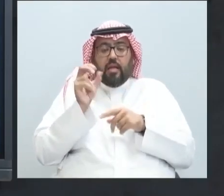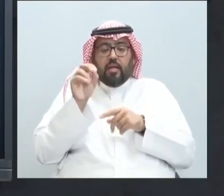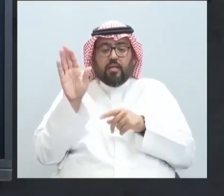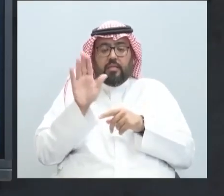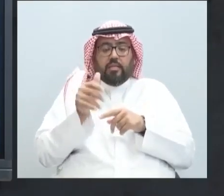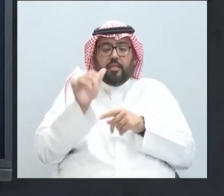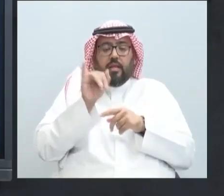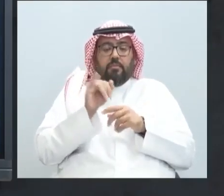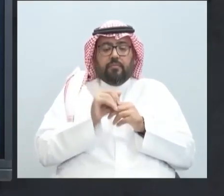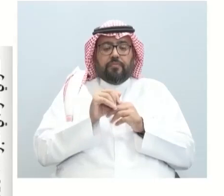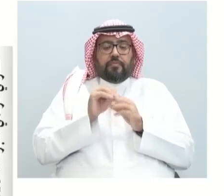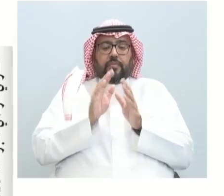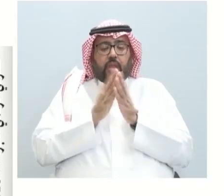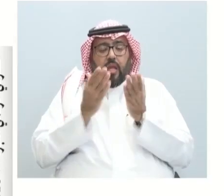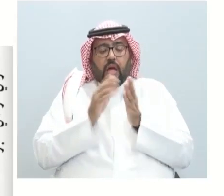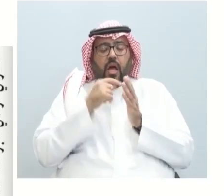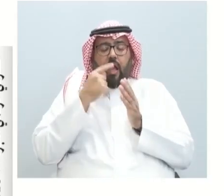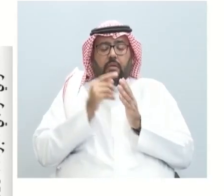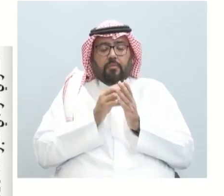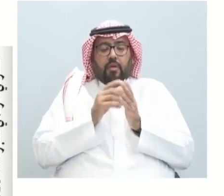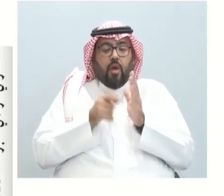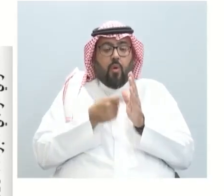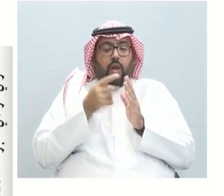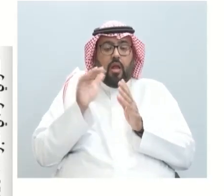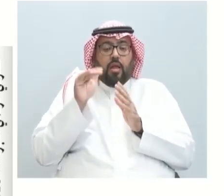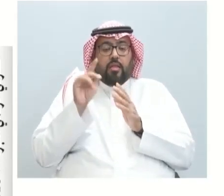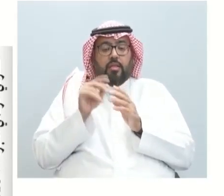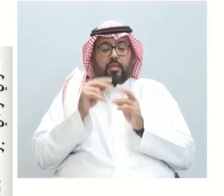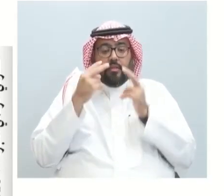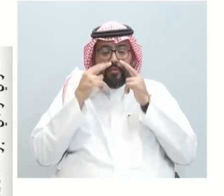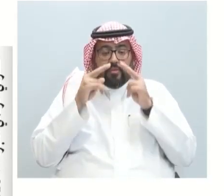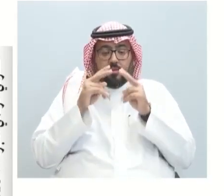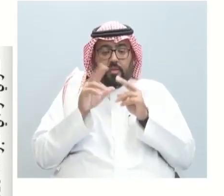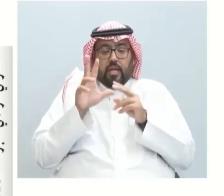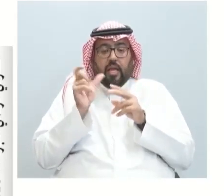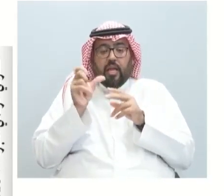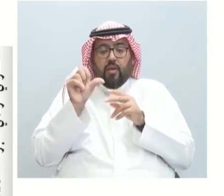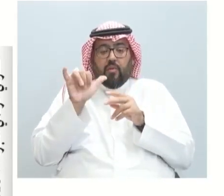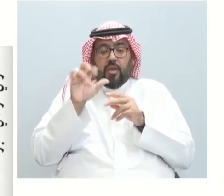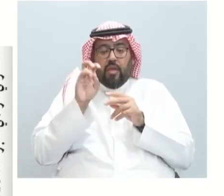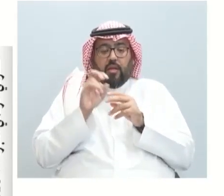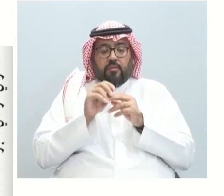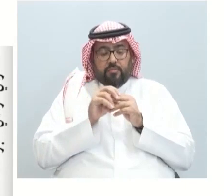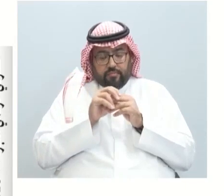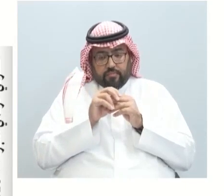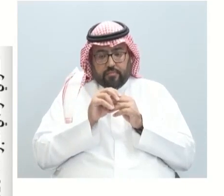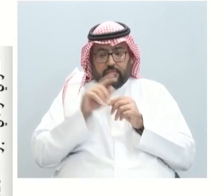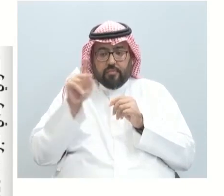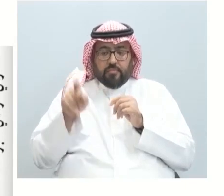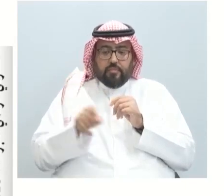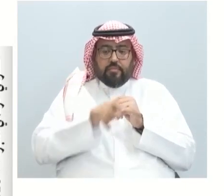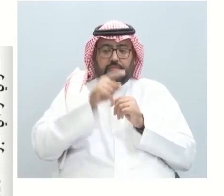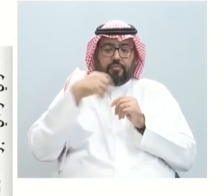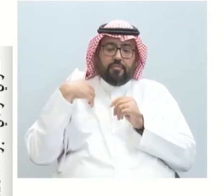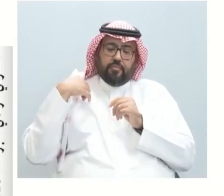مثل ما يذكر لنا الكتاب بانه اول الخطوات سوف نشاهد اختفاء لهذه النويه النويه هذه العضيه التي كانت تحيط بهذه